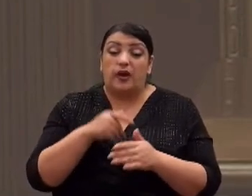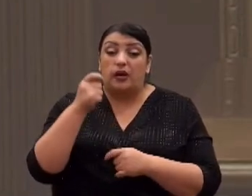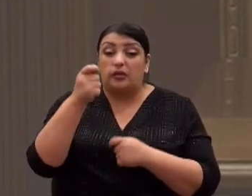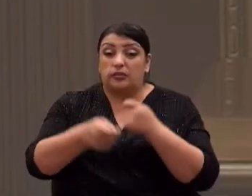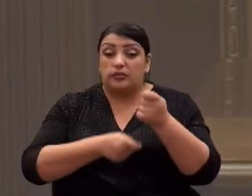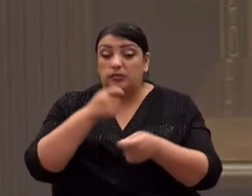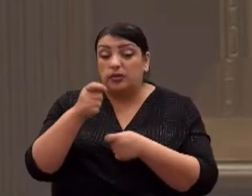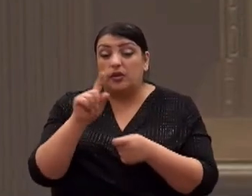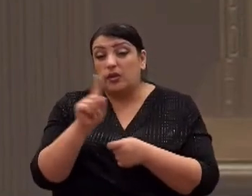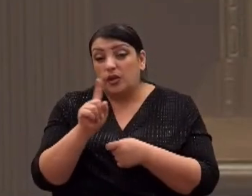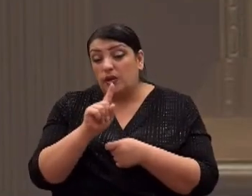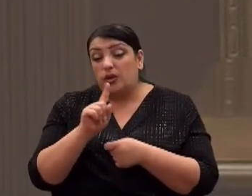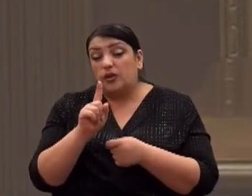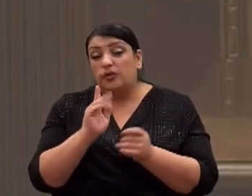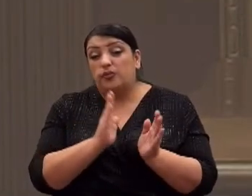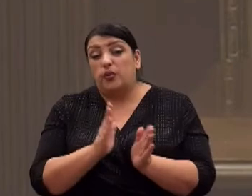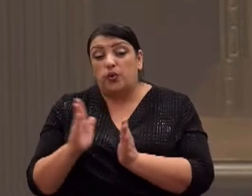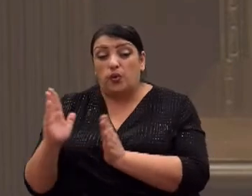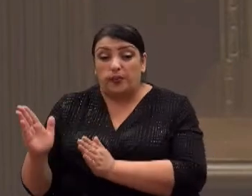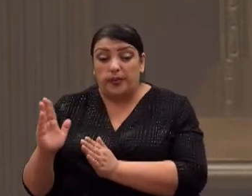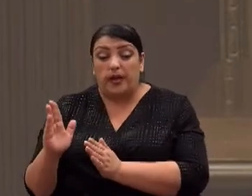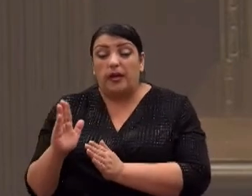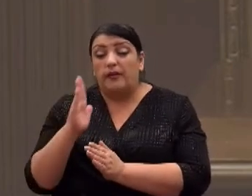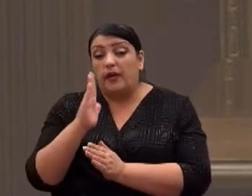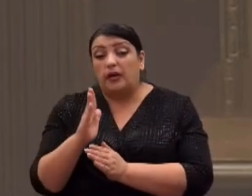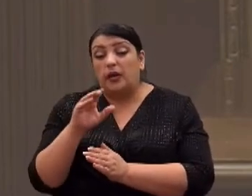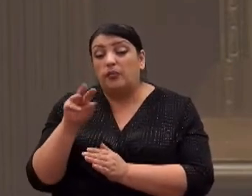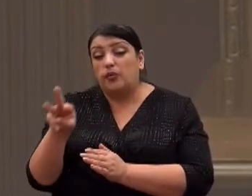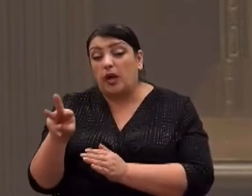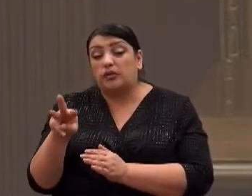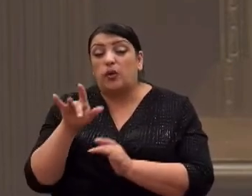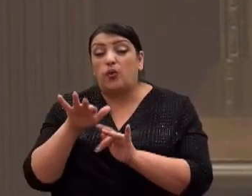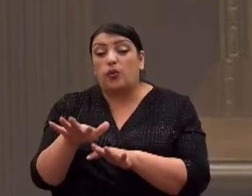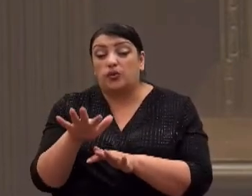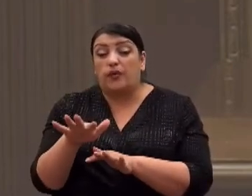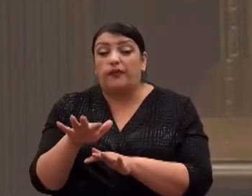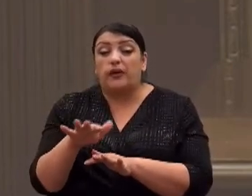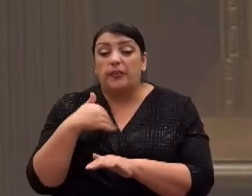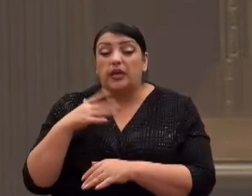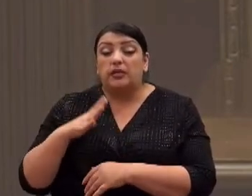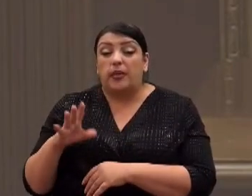նախաքնությունը ինչ փուլում է գտնվում։ Վալերիկ Մուրադյանի գործով մենք սպասում ենք